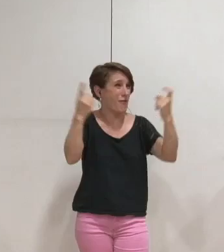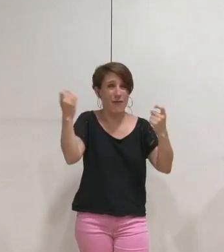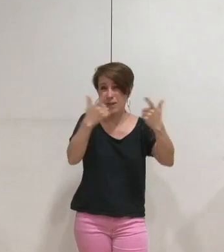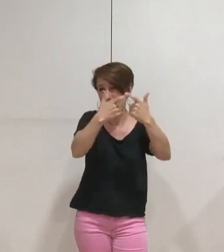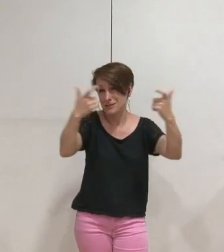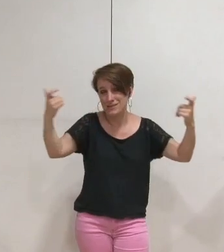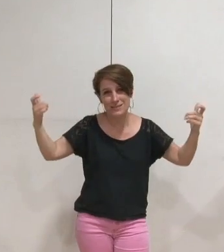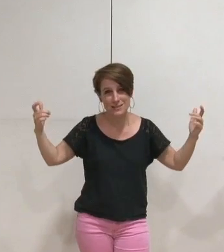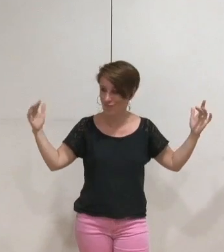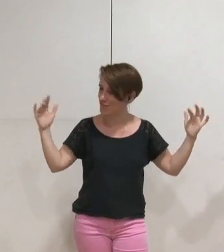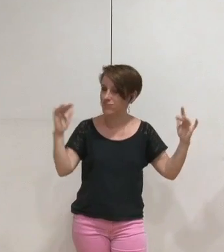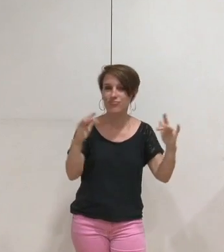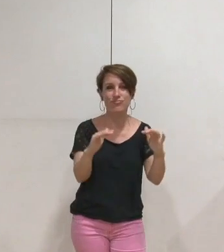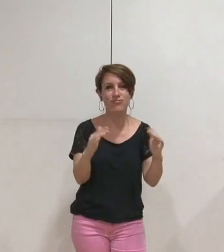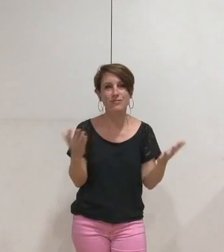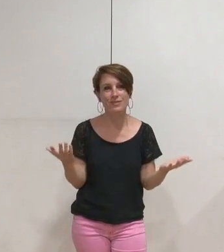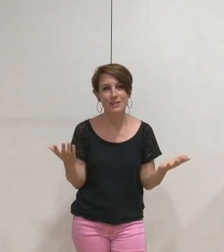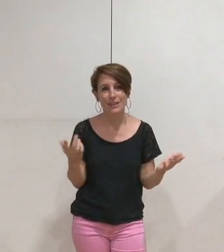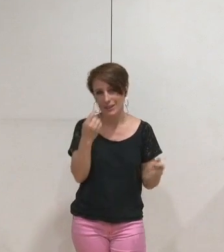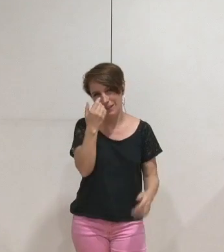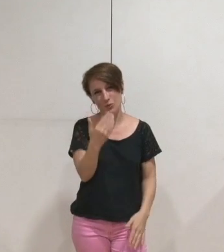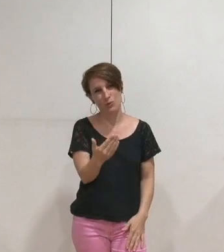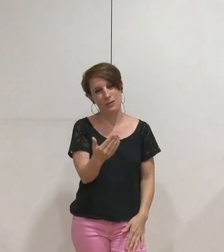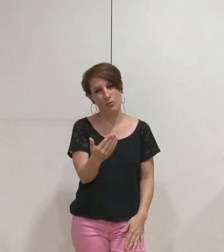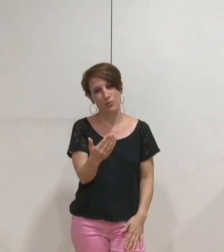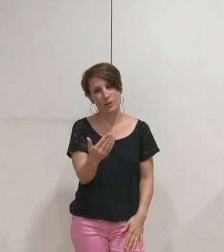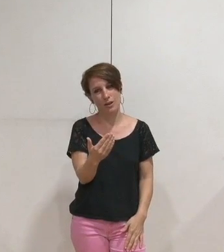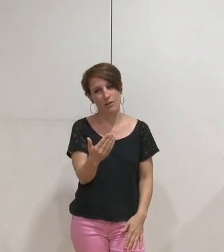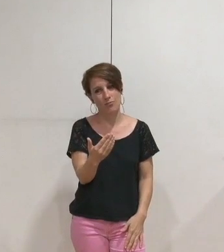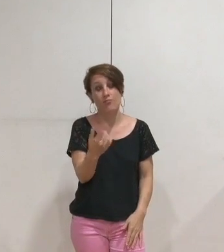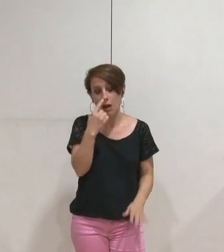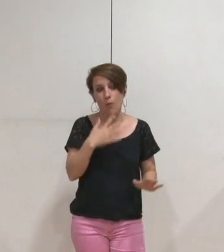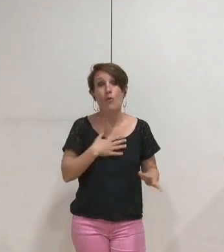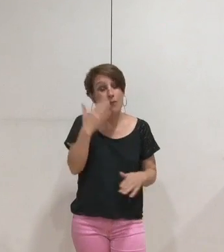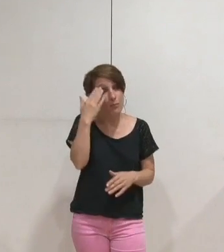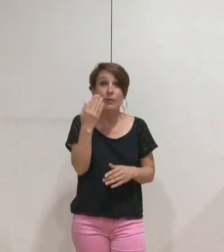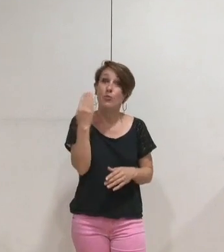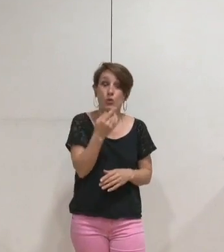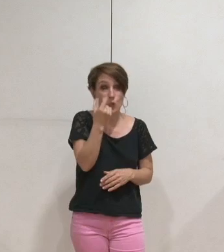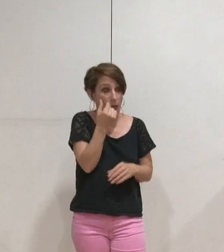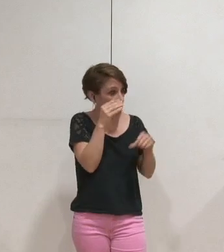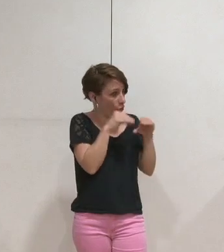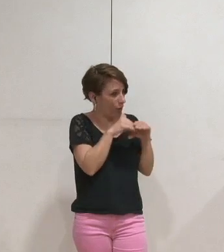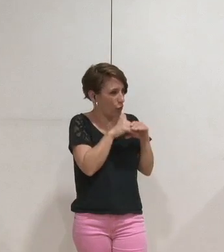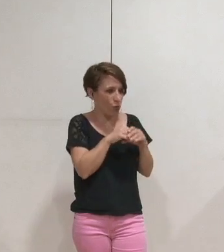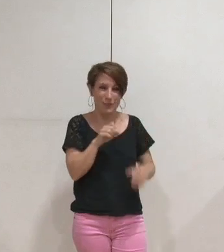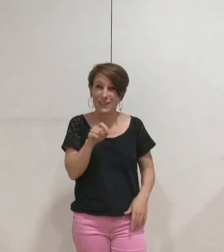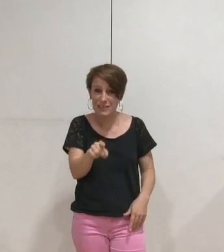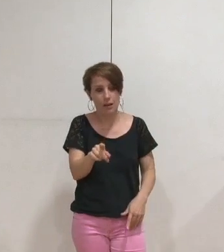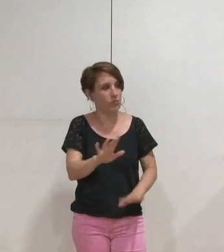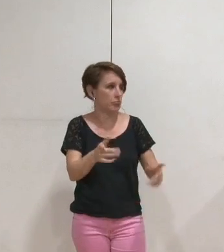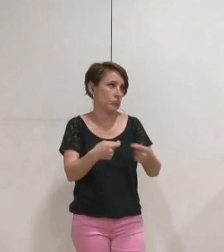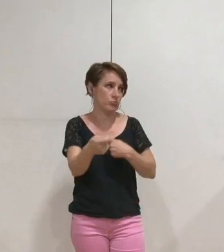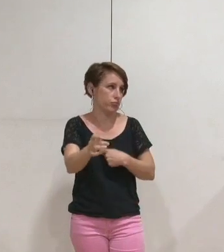divers et c'est la raison pour laquelle je pense que s'il y a des économies ou de l'argent à trouver quelque part et bien c'est pas à ce niveau-là qu'il faut le